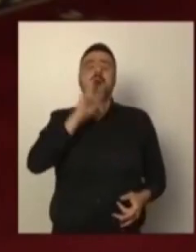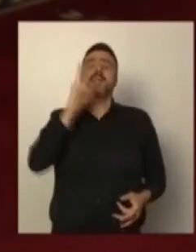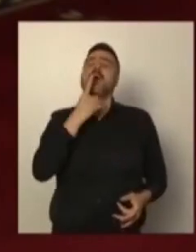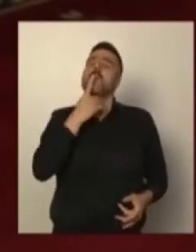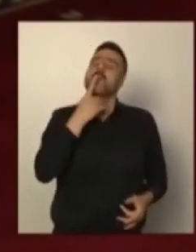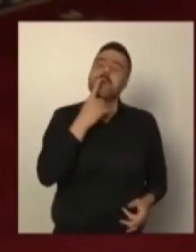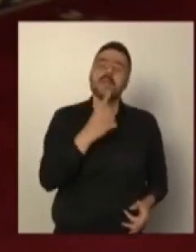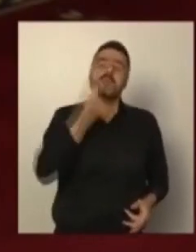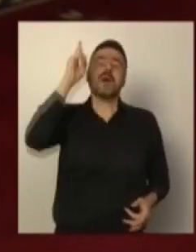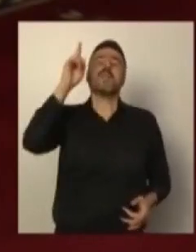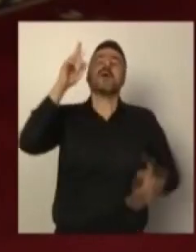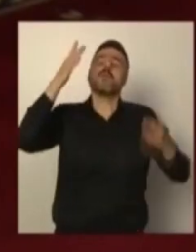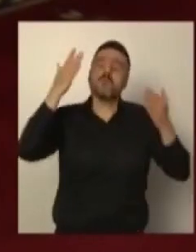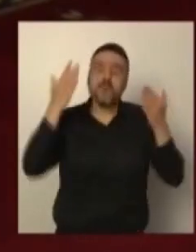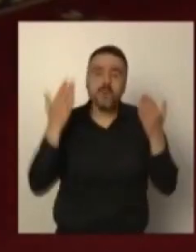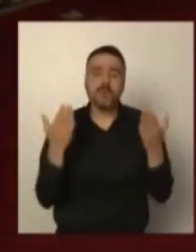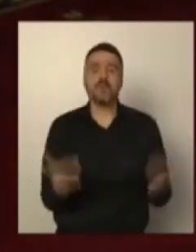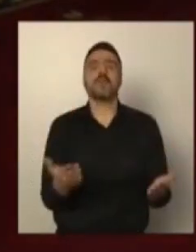kabul eyle ya Rabbi.